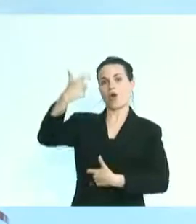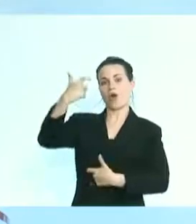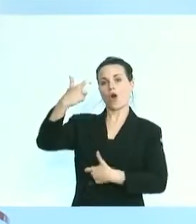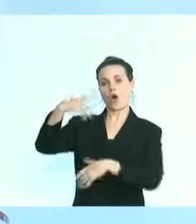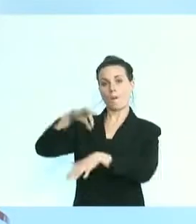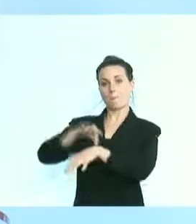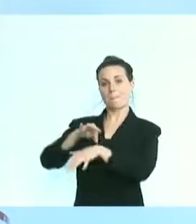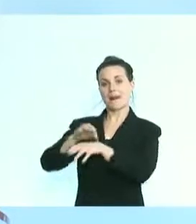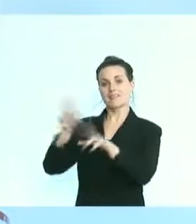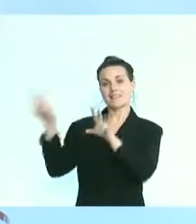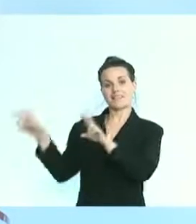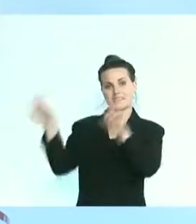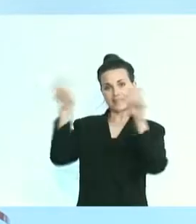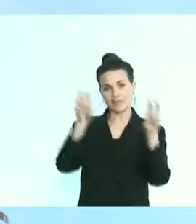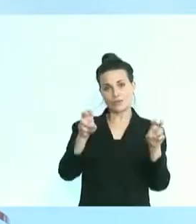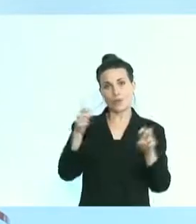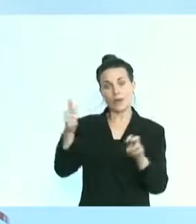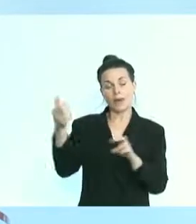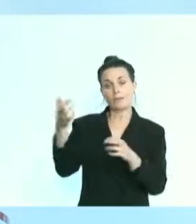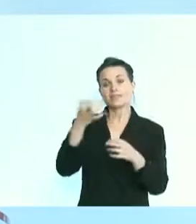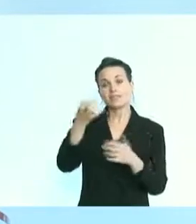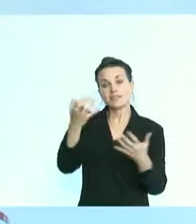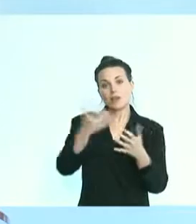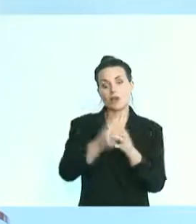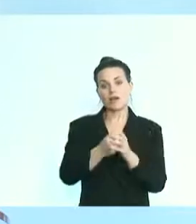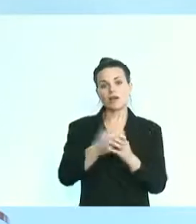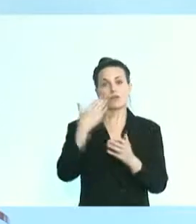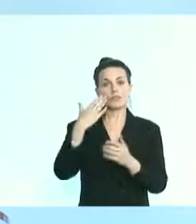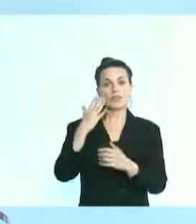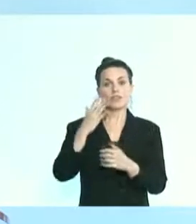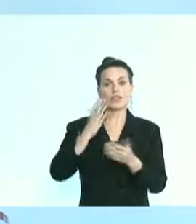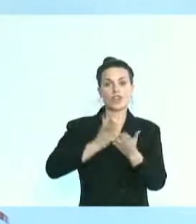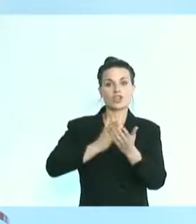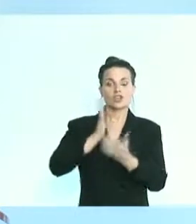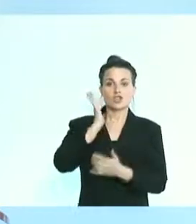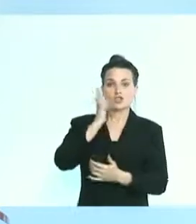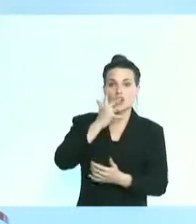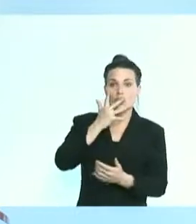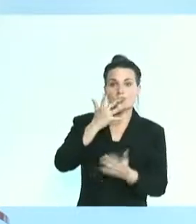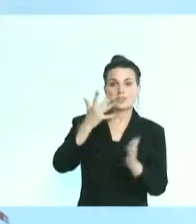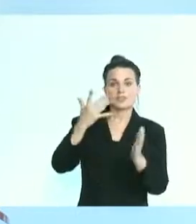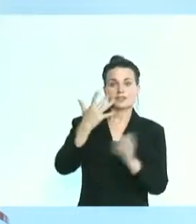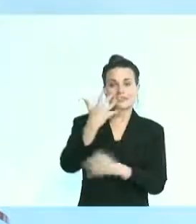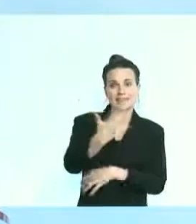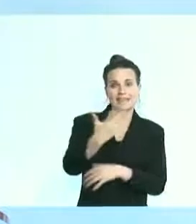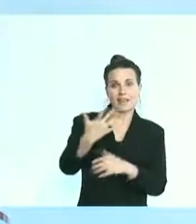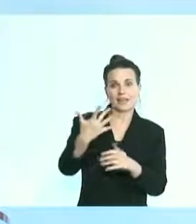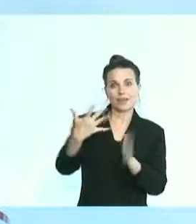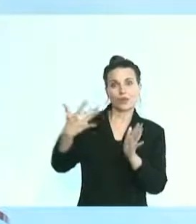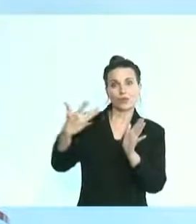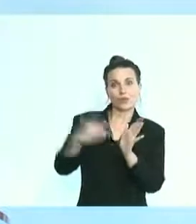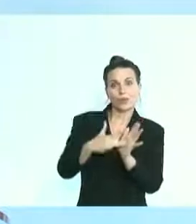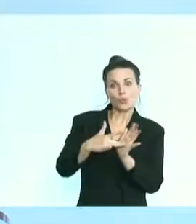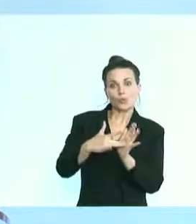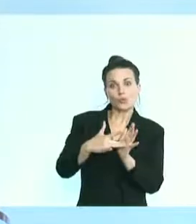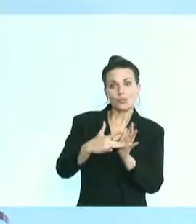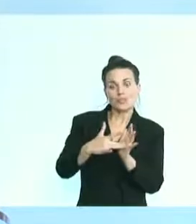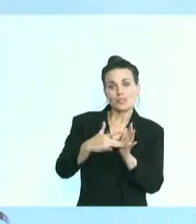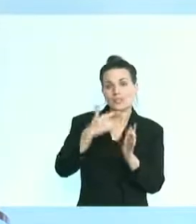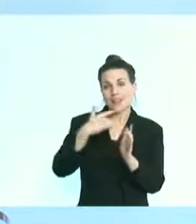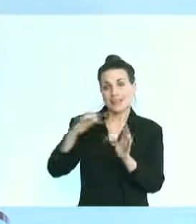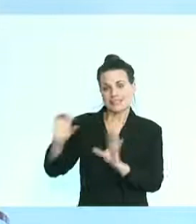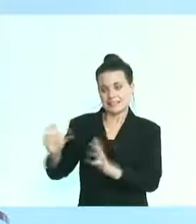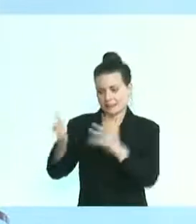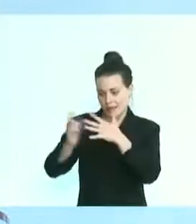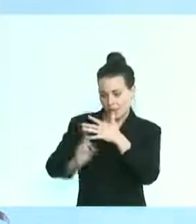5 sens sont touchés, un 6e s'impose à nous, l'envie de vivre. » Merci de votre attention.